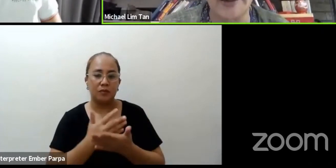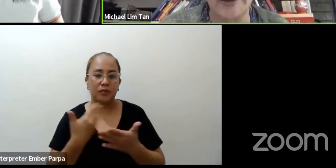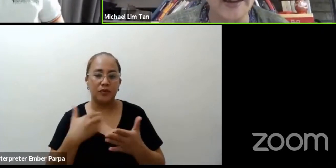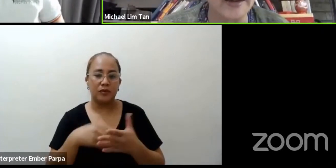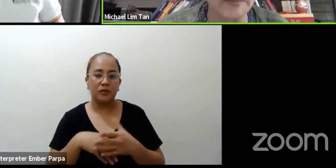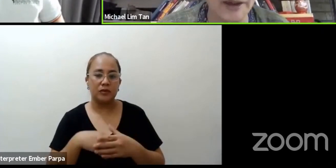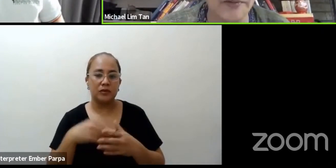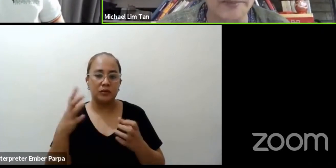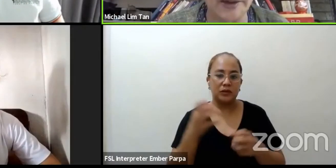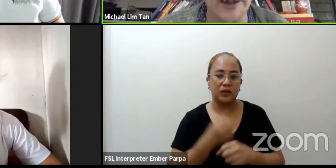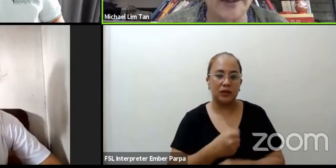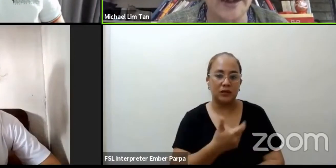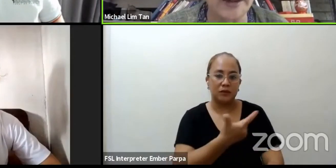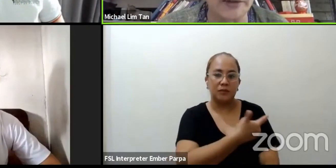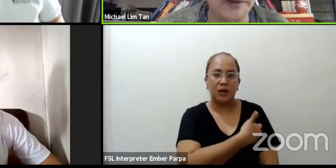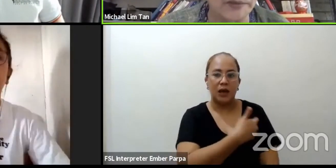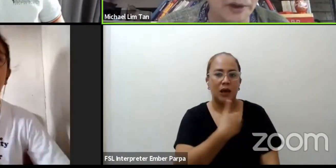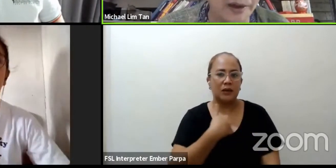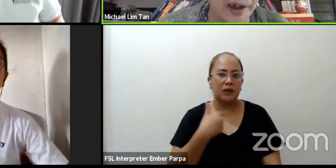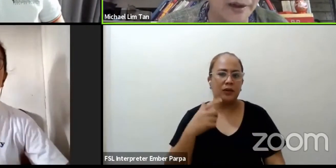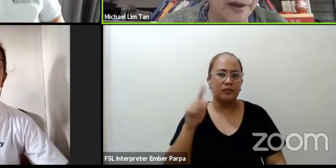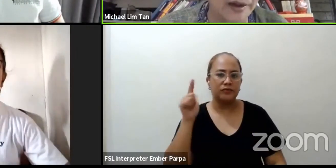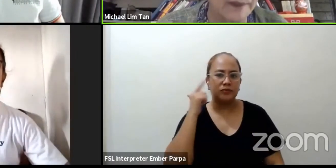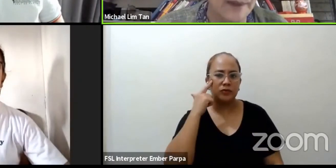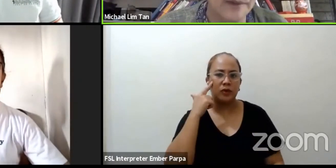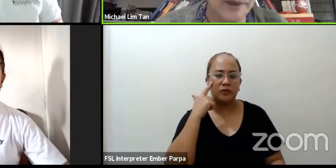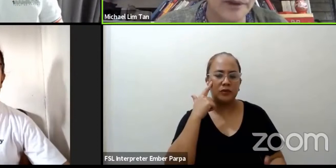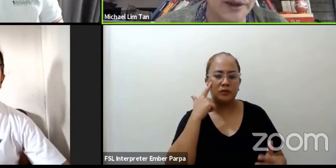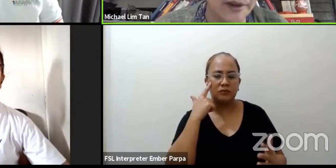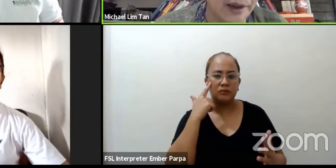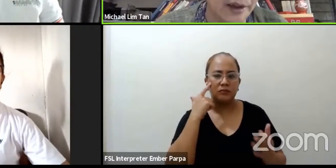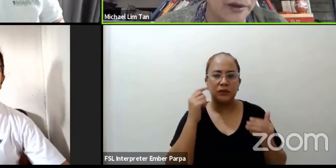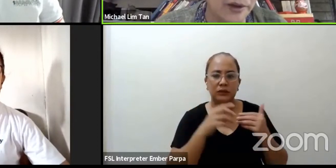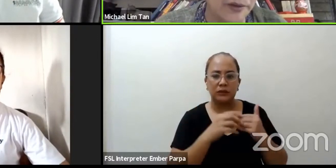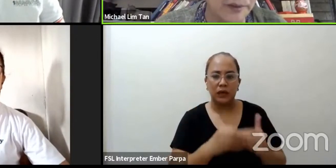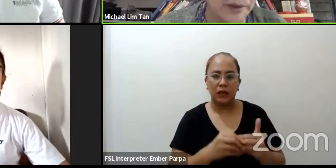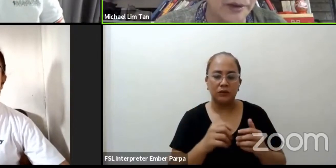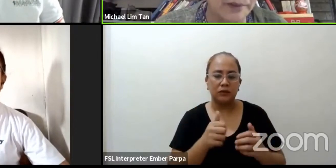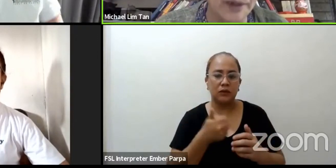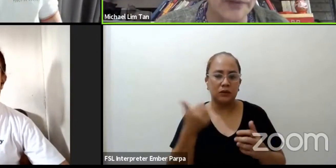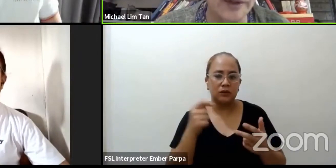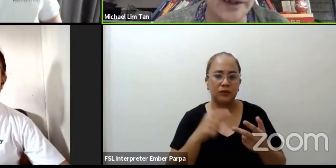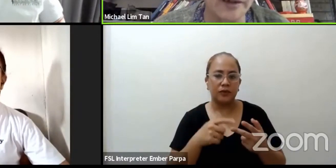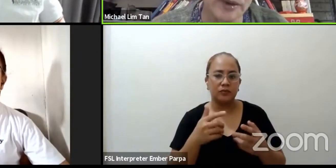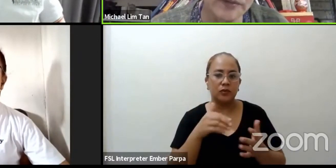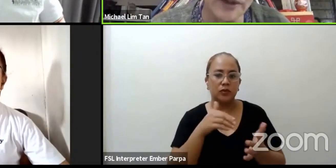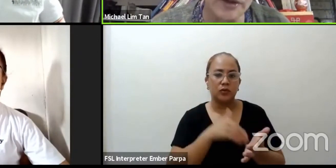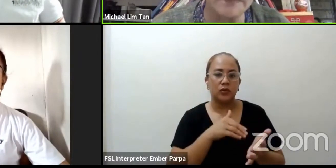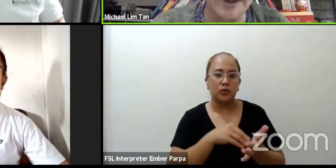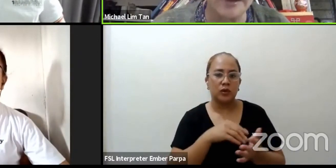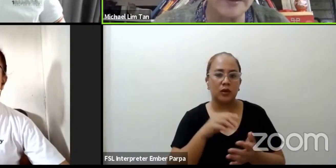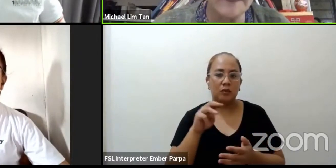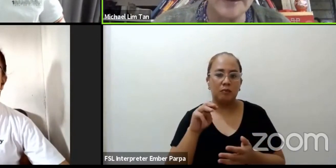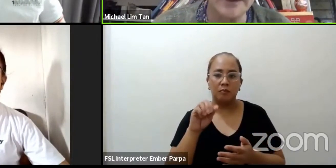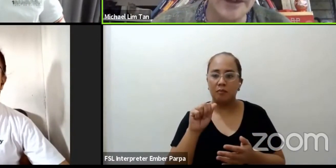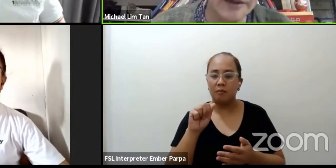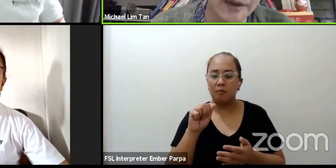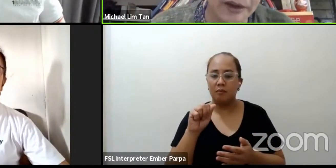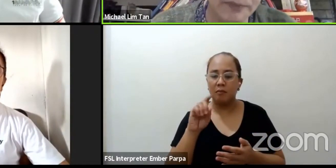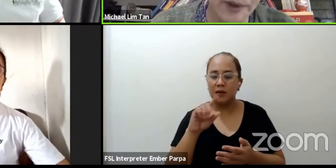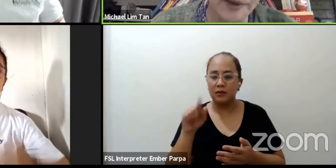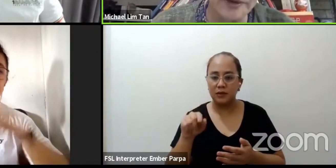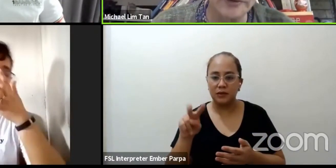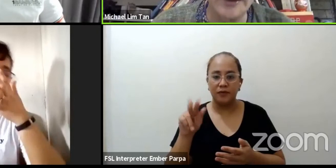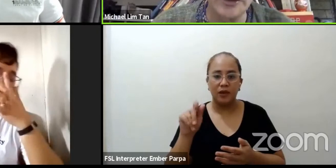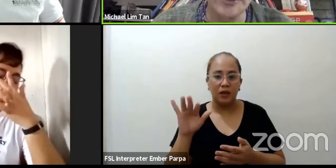get the vaccine? I think may government guidelines yan on if you can handle it. Pero yung isa dito is from Dr. Mads Valera, more of a comment. No? But I